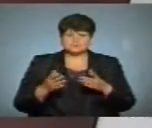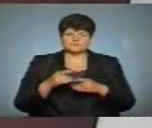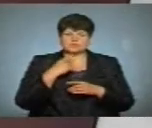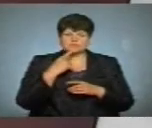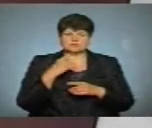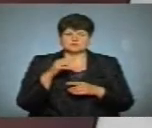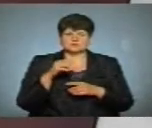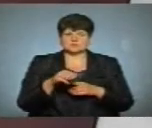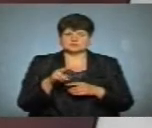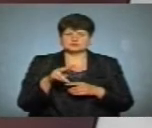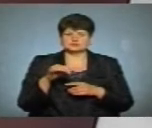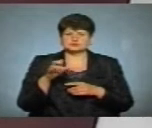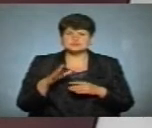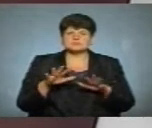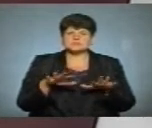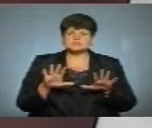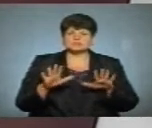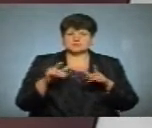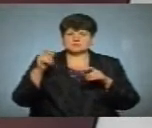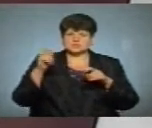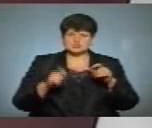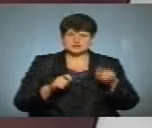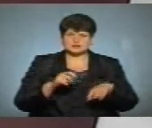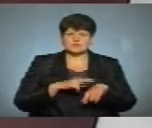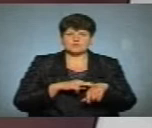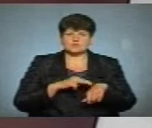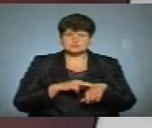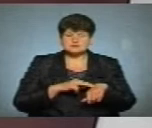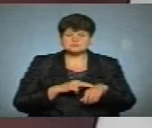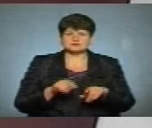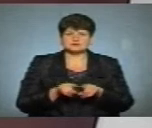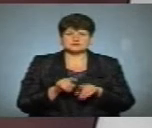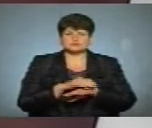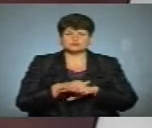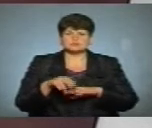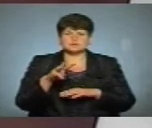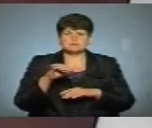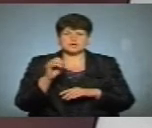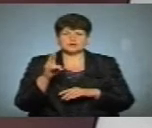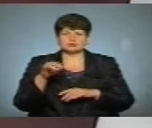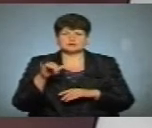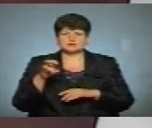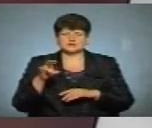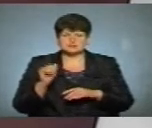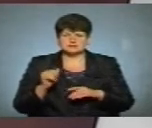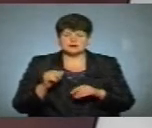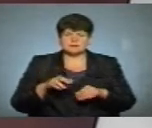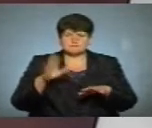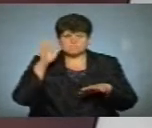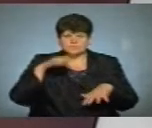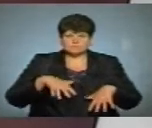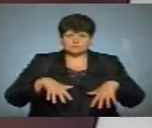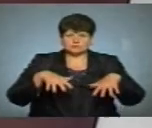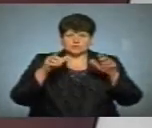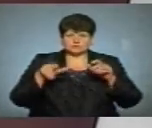Тетяни Рущинської, на місце події приїжджали поліцейські. Також на вулиці Миколинецька через негоду підтопило дорогу. Ці